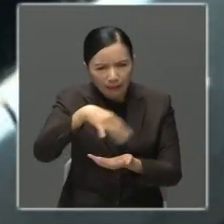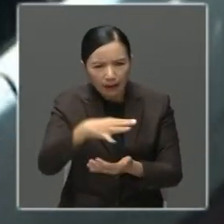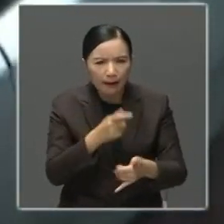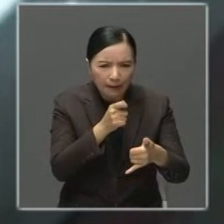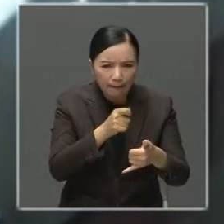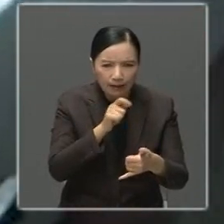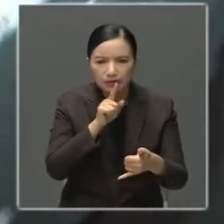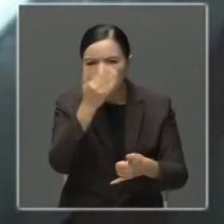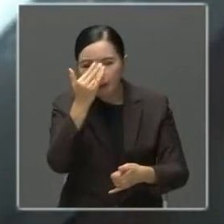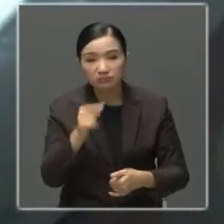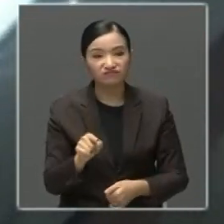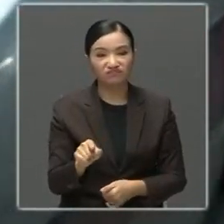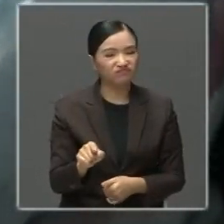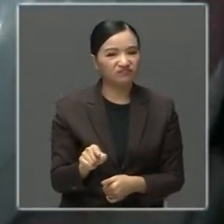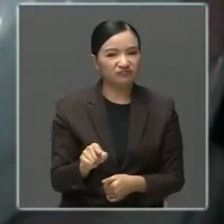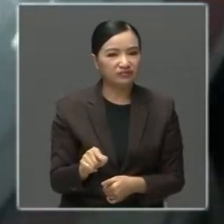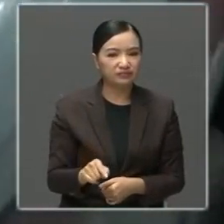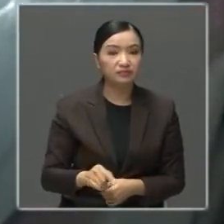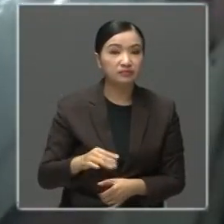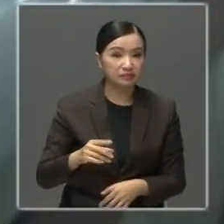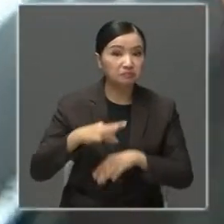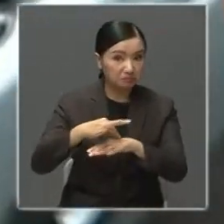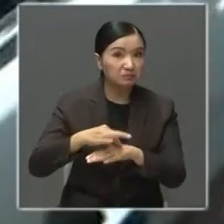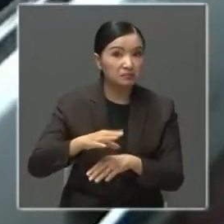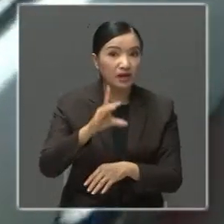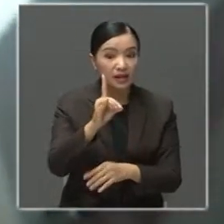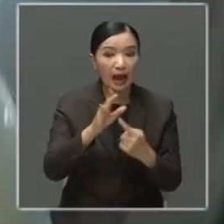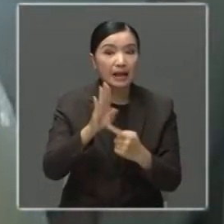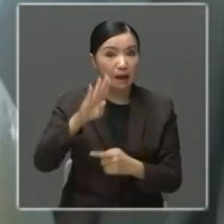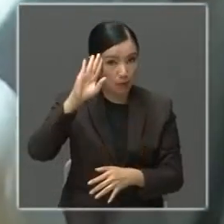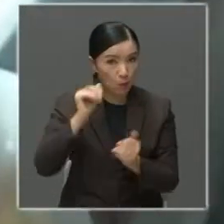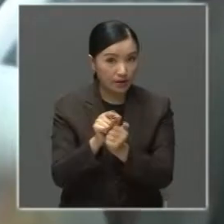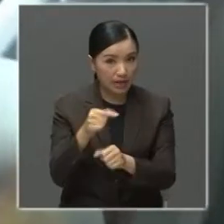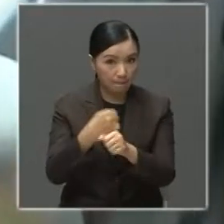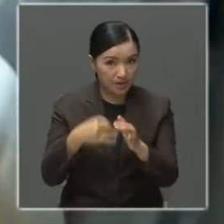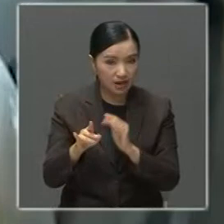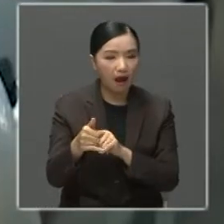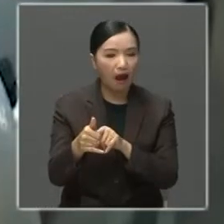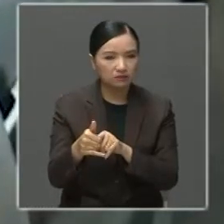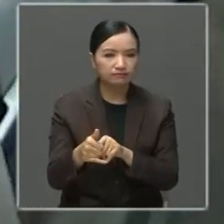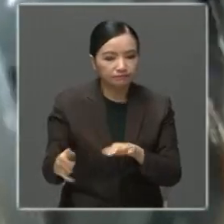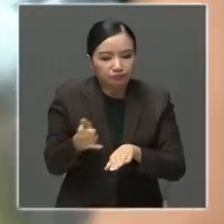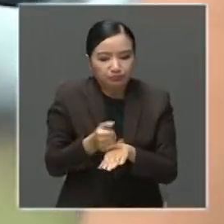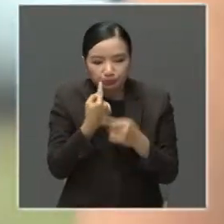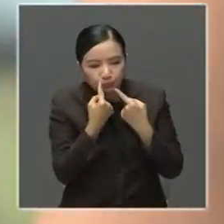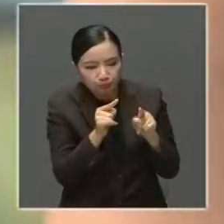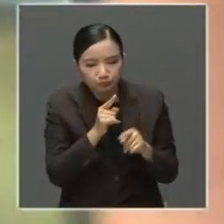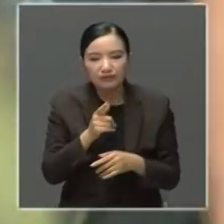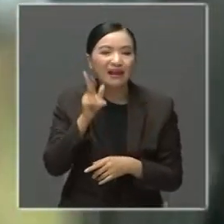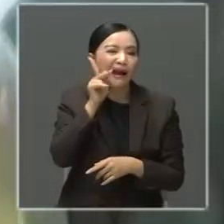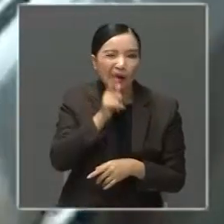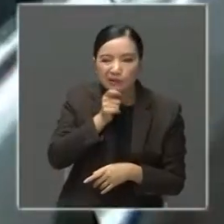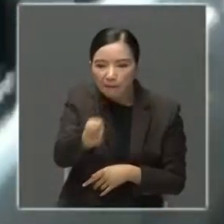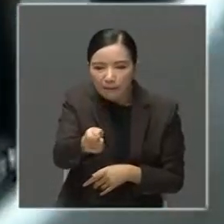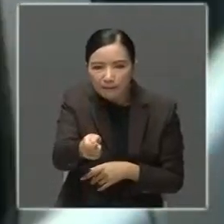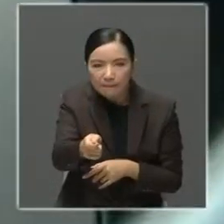รให้ฟังหน่อยได้ไหมแต่ว่าผู้ต้องหาที่เป็นดาบตำรวจก็ปฏิเสธไม่ตอบคำถามใดๆค่ะขณะที่พันตำรวจเอกสายชนปัญจชัยผู้กำกับการ